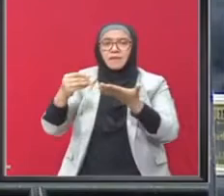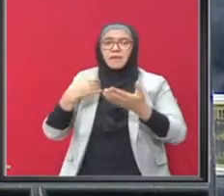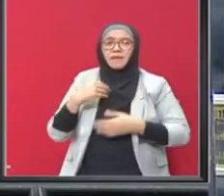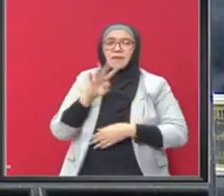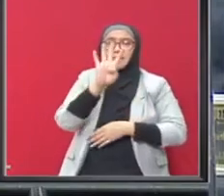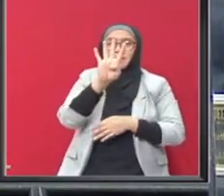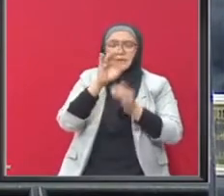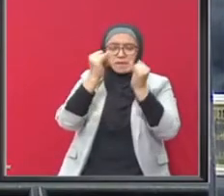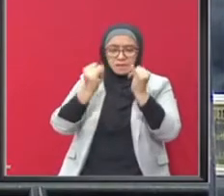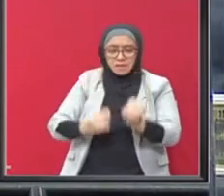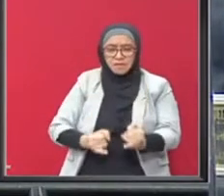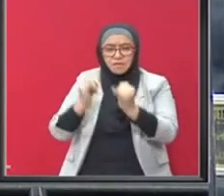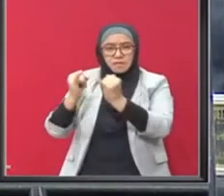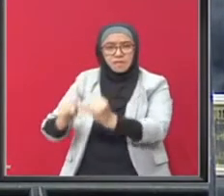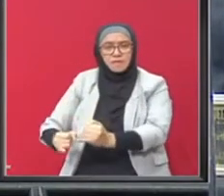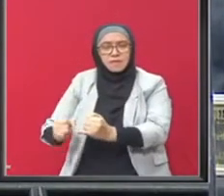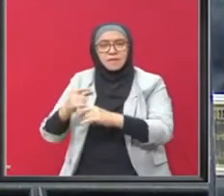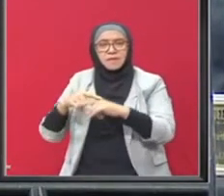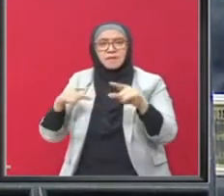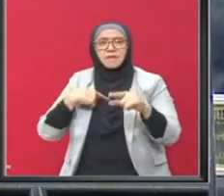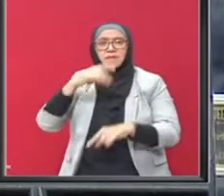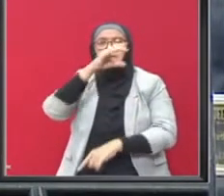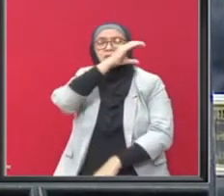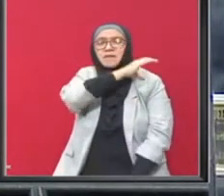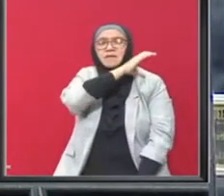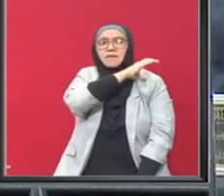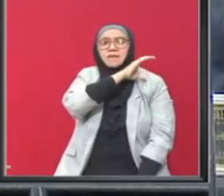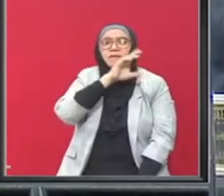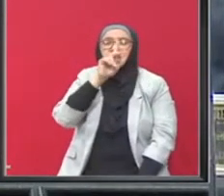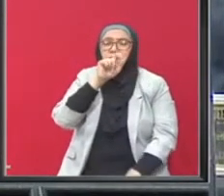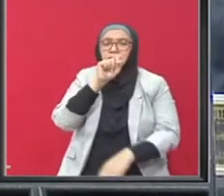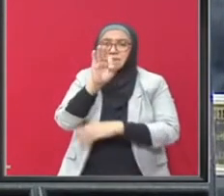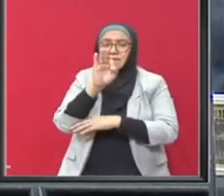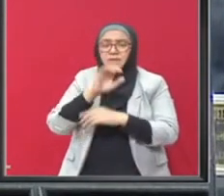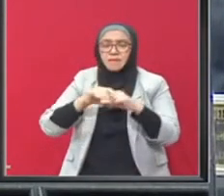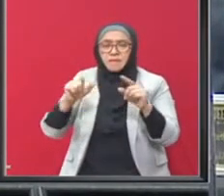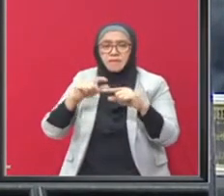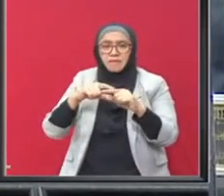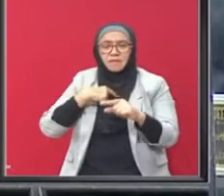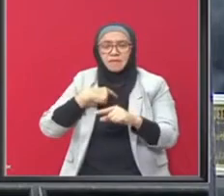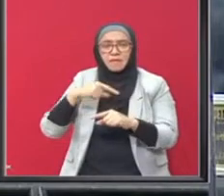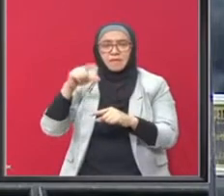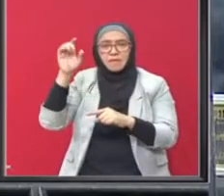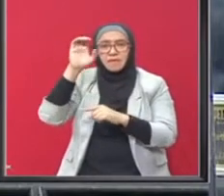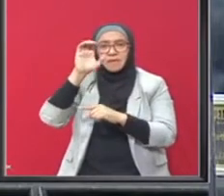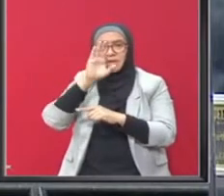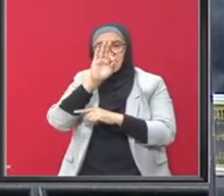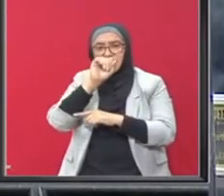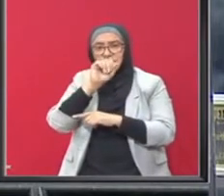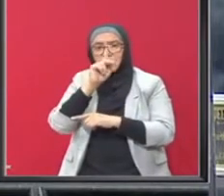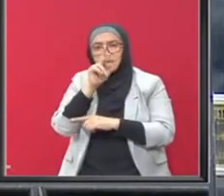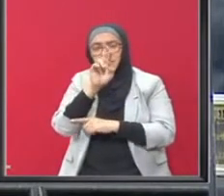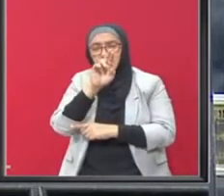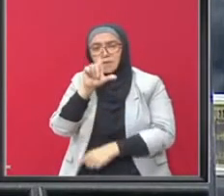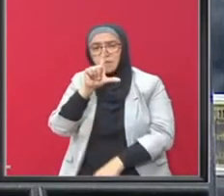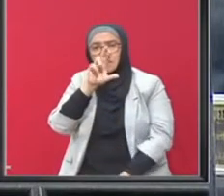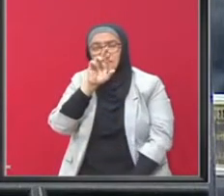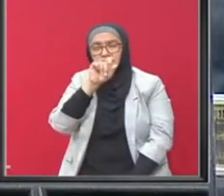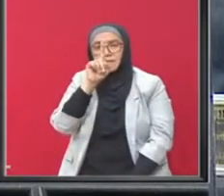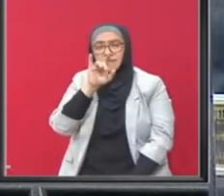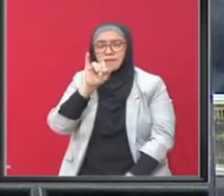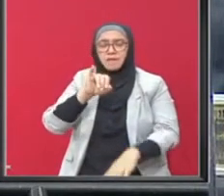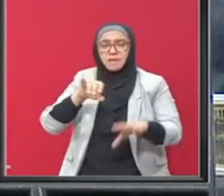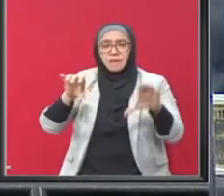fungsi Cafe itu sekarep akurasi ia mengusulkan buatin yang cukup lumayan